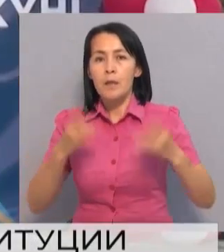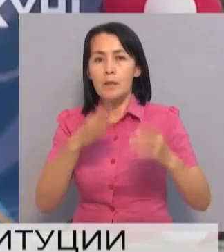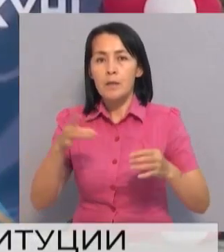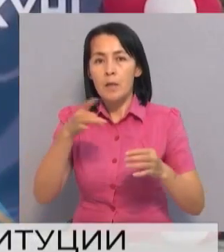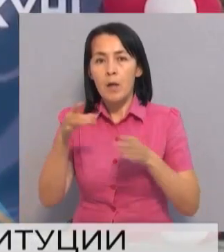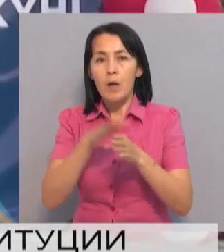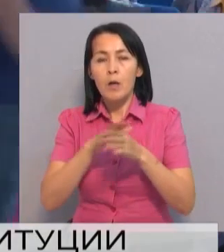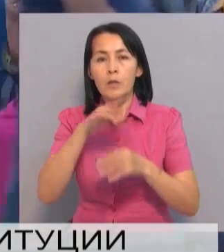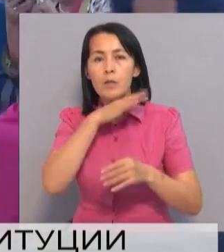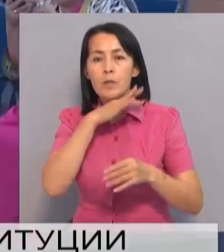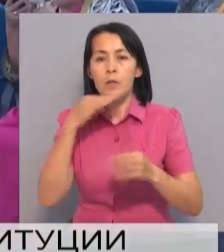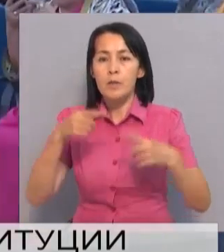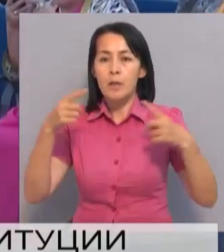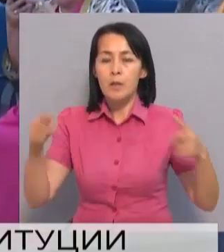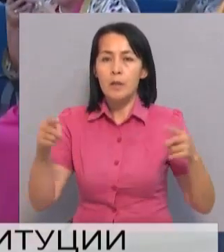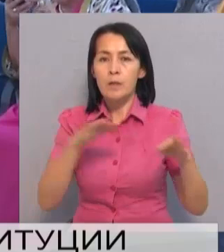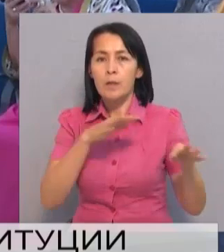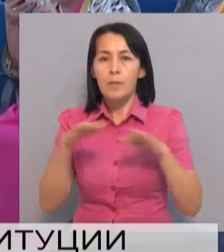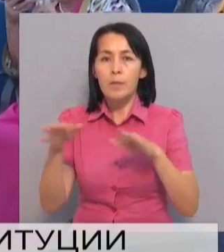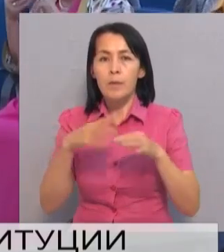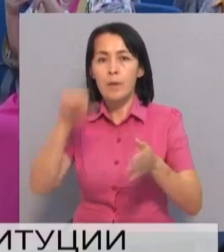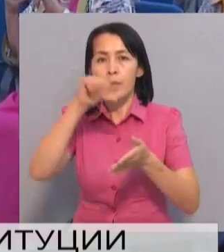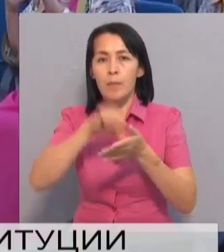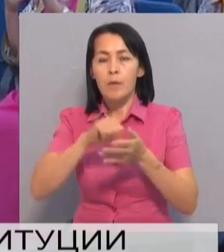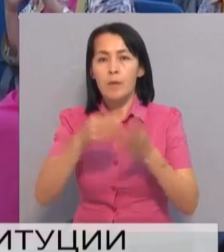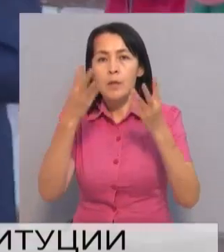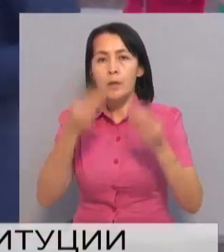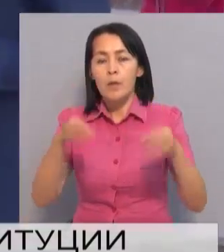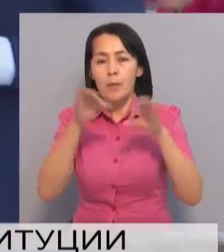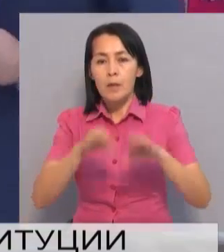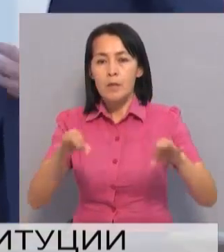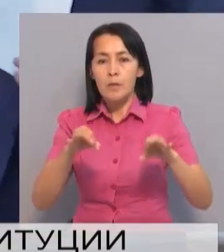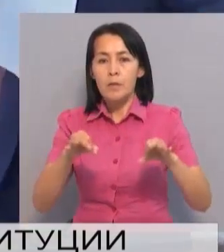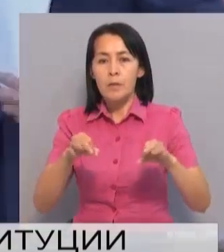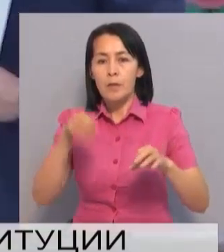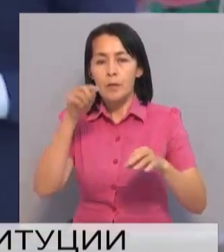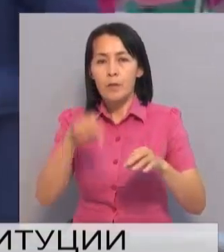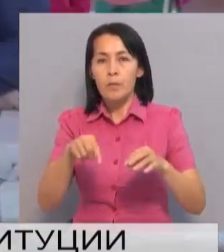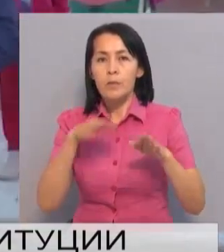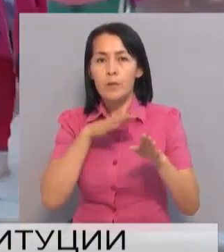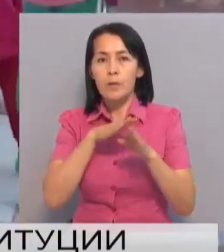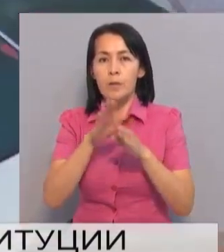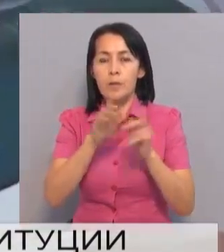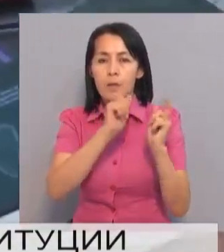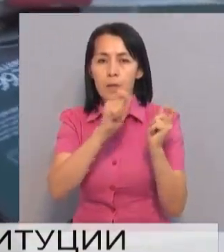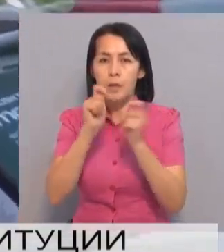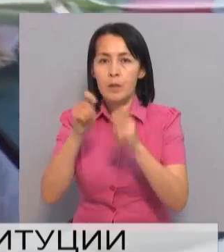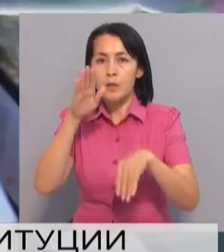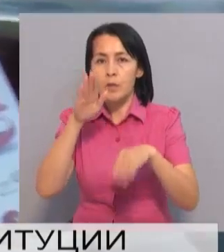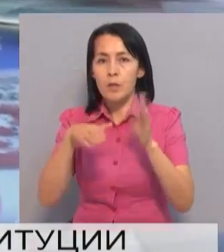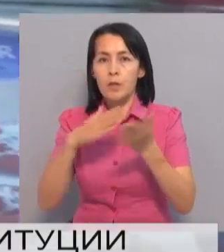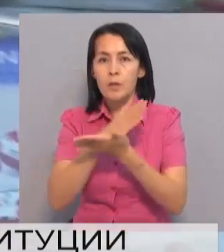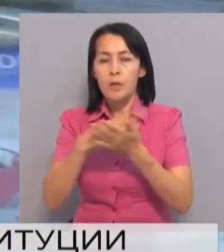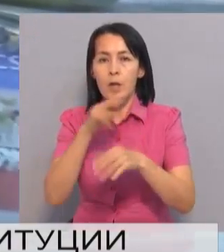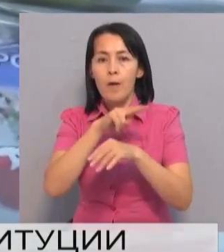районе проходило множество различных мероприятий, посвященных Дню Конституции. В том числе прошло награждение лучших